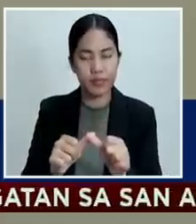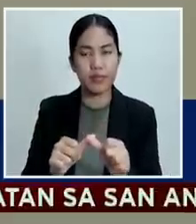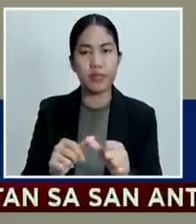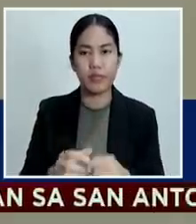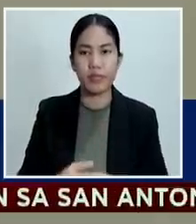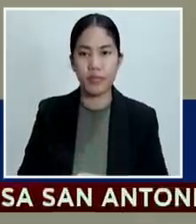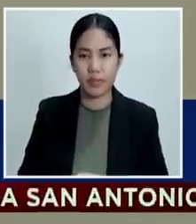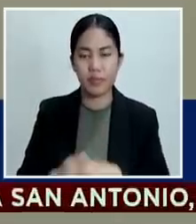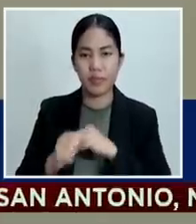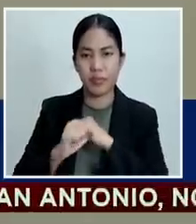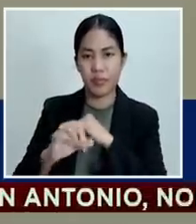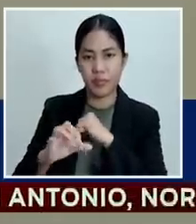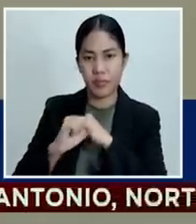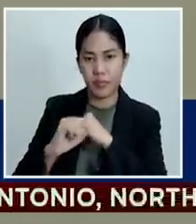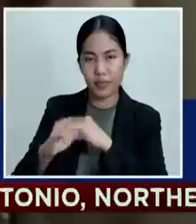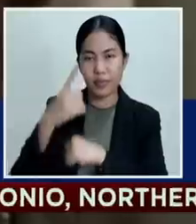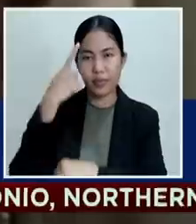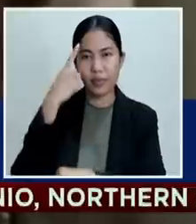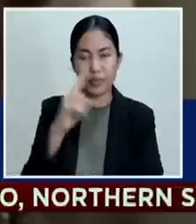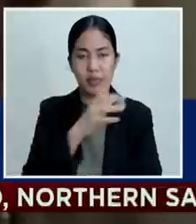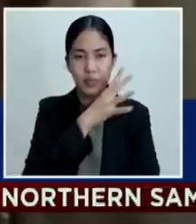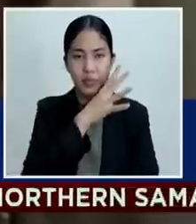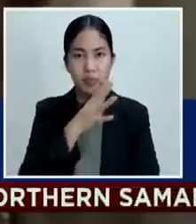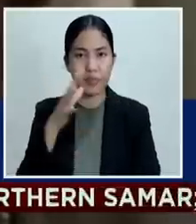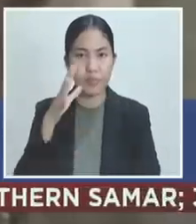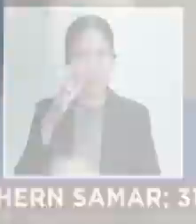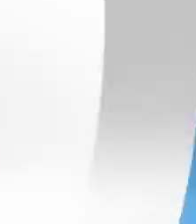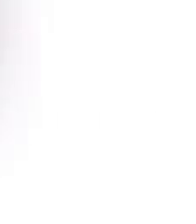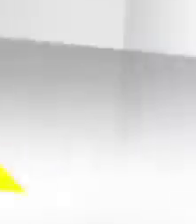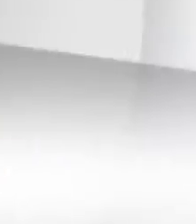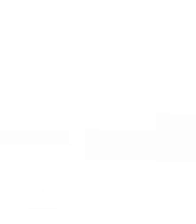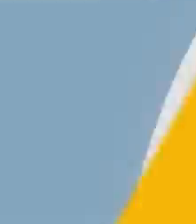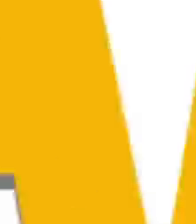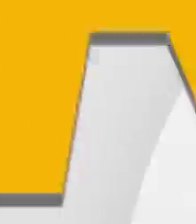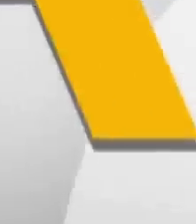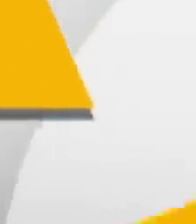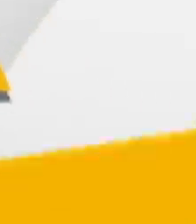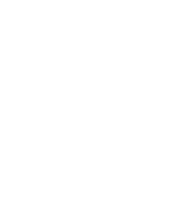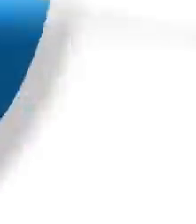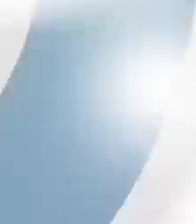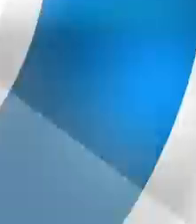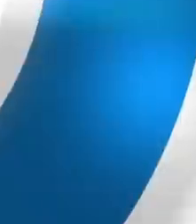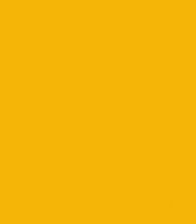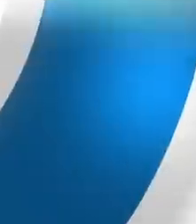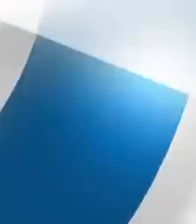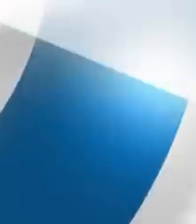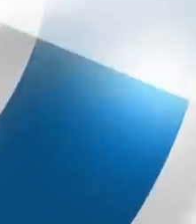ng mga magsasaka.